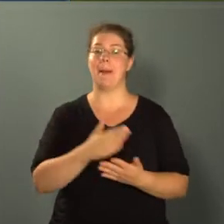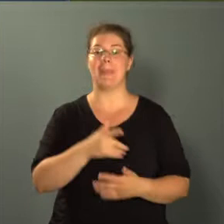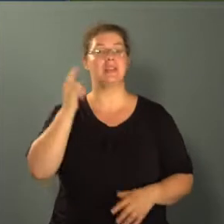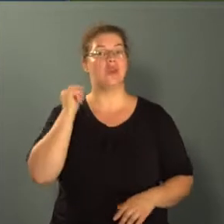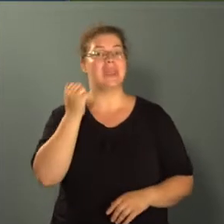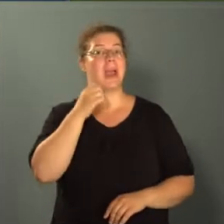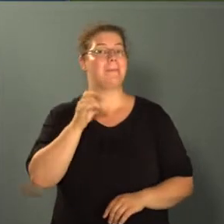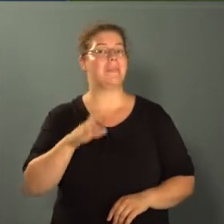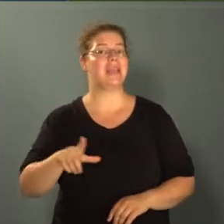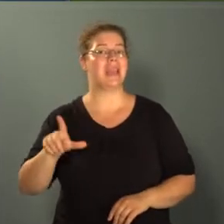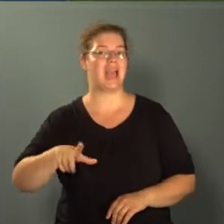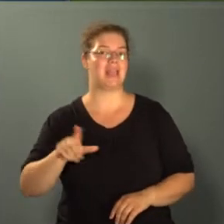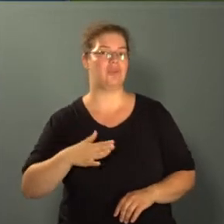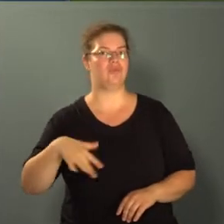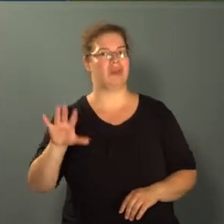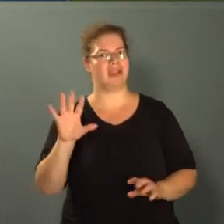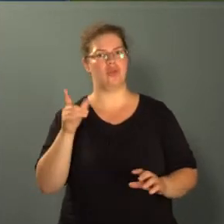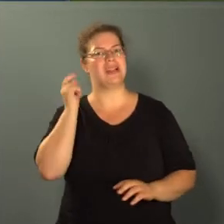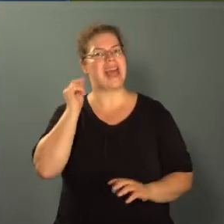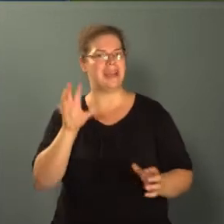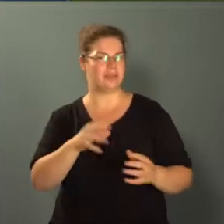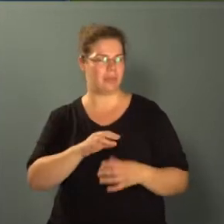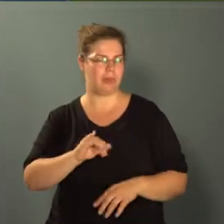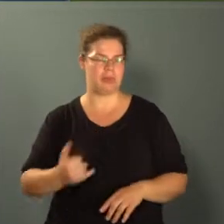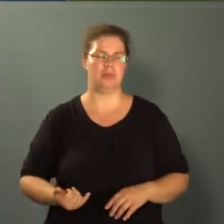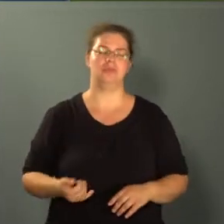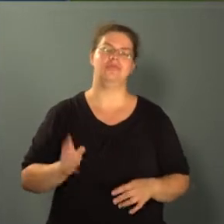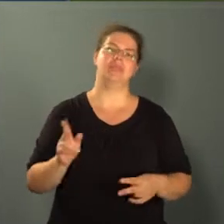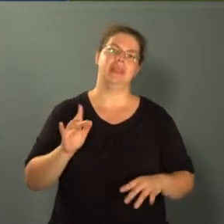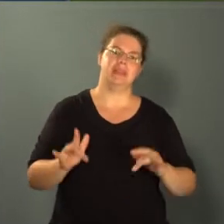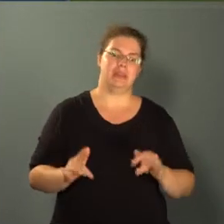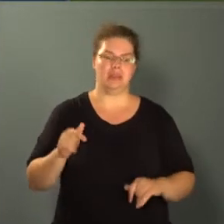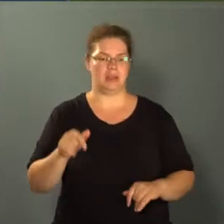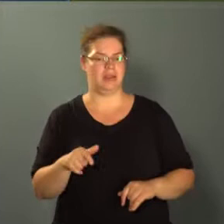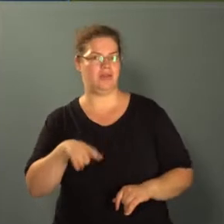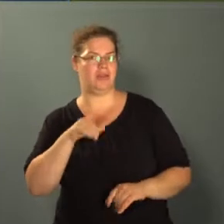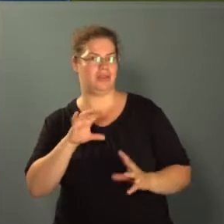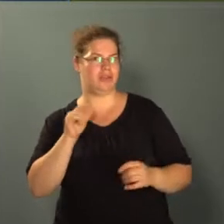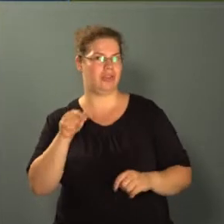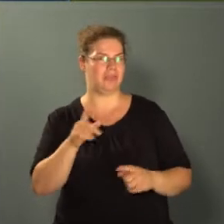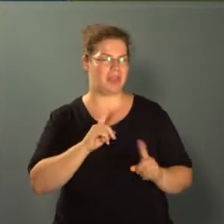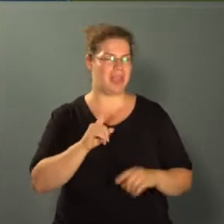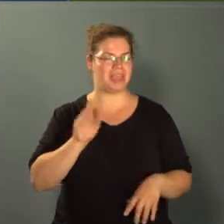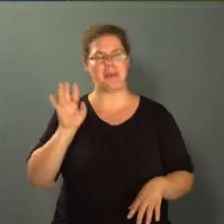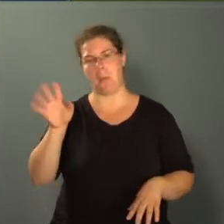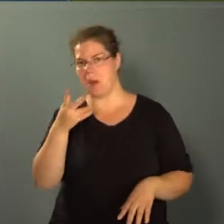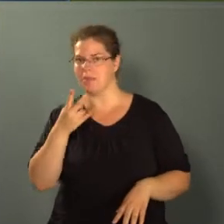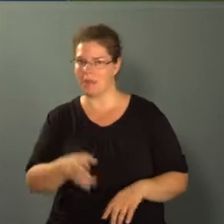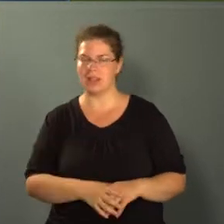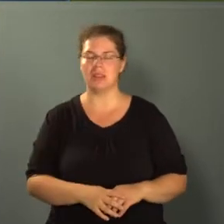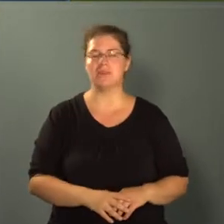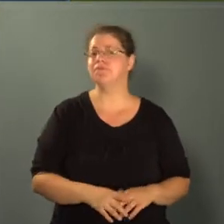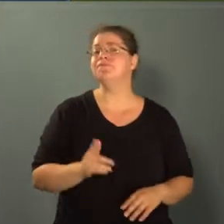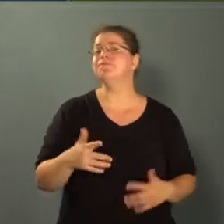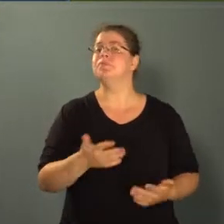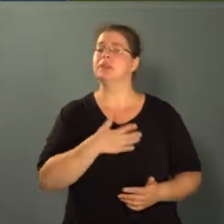női NB2-es felnőtt lánycsapatunk is, úgyhogy lehet, hogy párszor itt benn fognak játszani a stadionban, majd ezt meglátjuk.